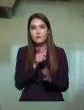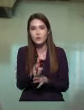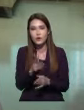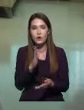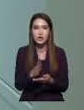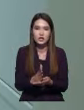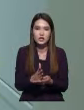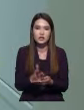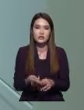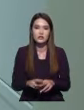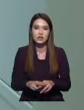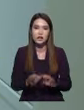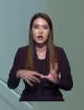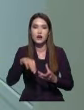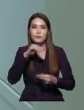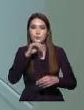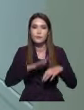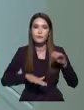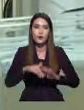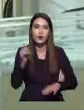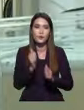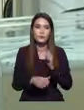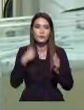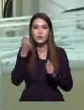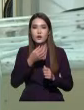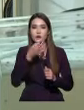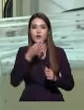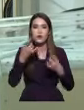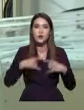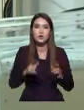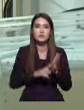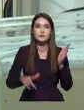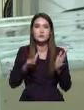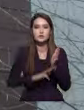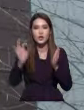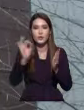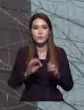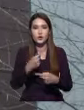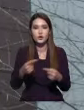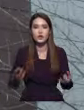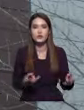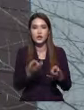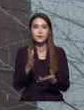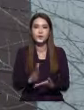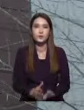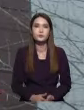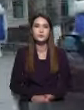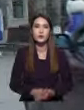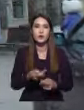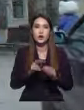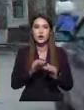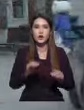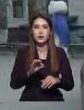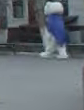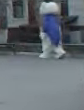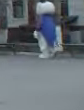палатаға шығарамыз. Мамандардың айтуынша, мерзімнен бұрын туған балалардың 70-80% өмір сүруге қабілетті. Динара Жақсыбайқызы, Бағлан Жанғозин,